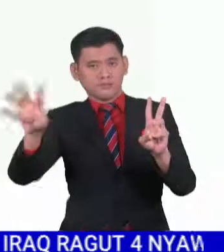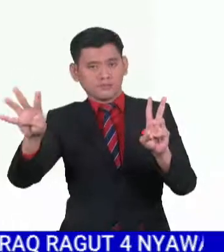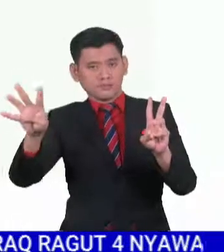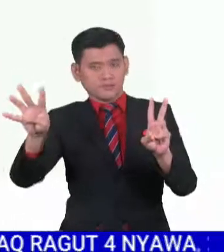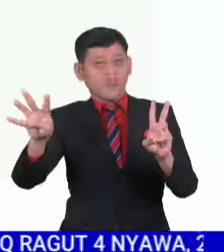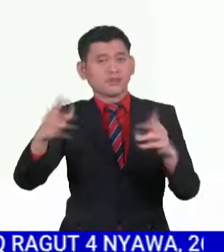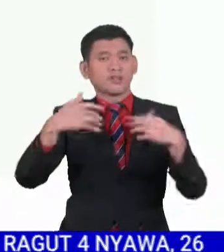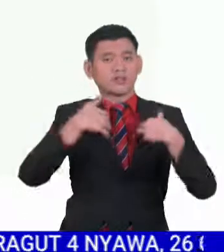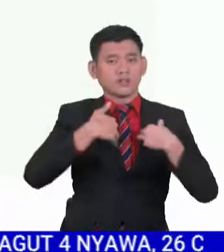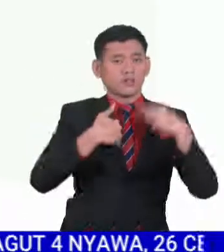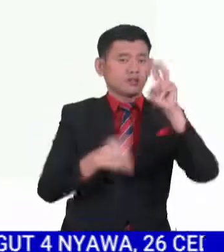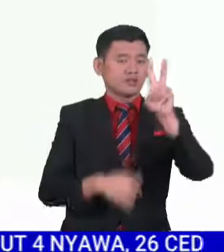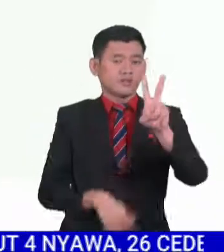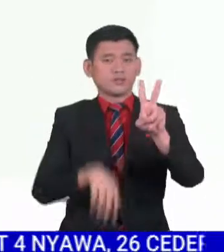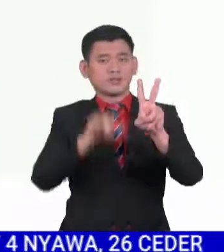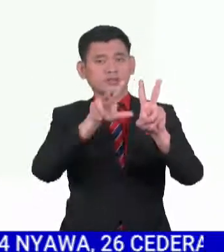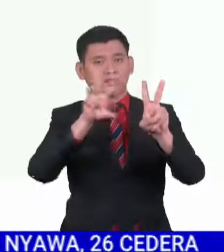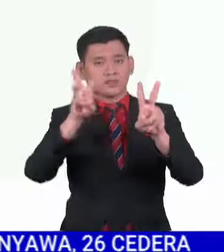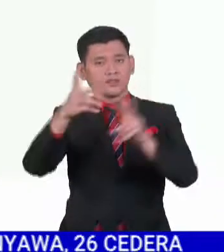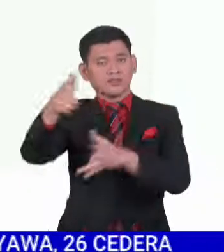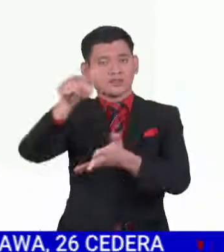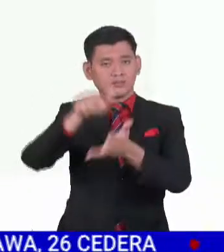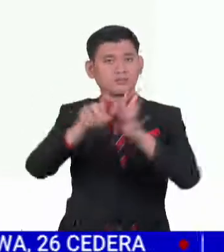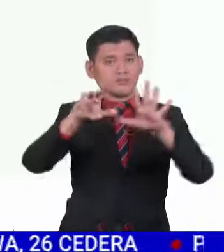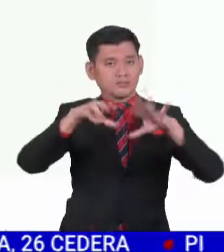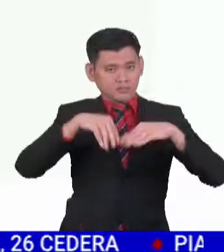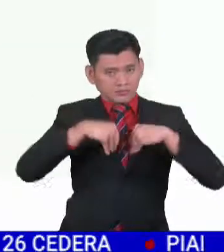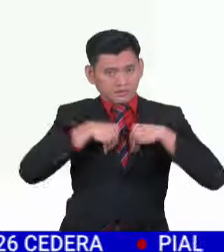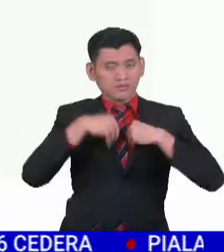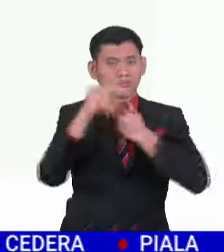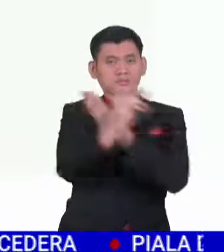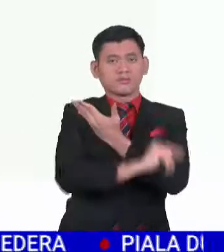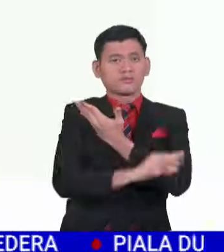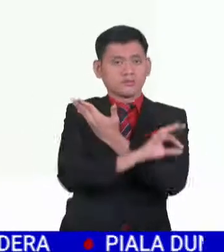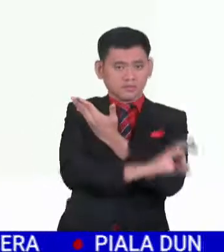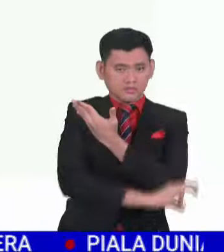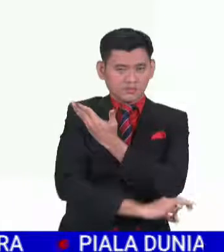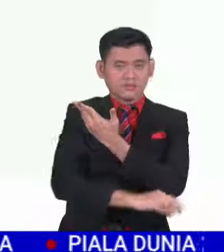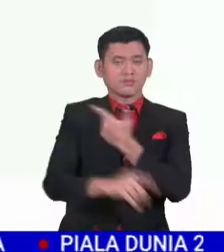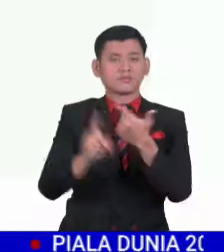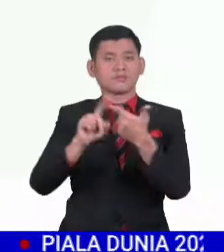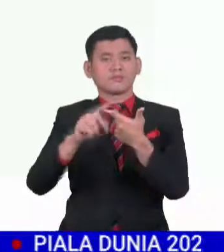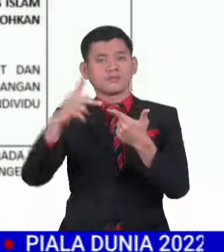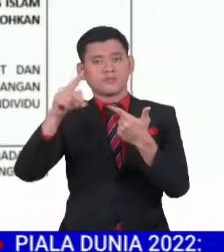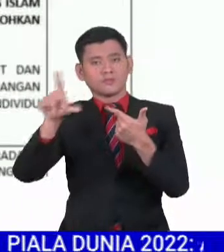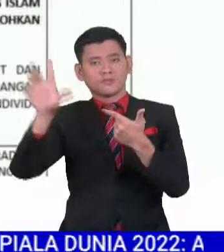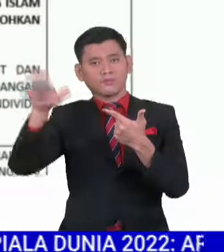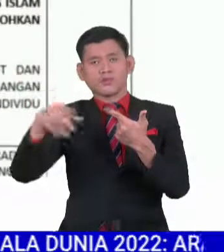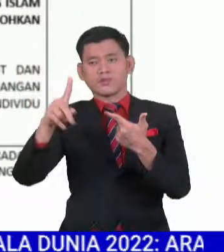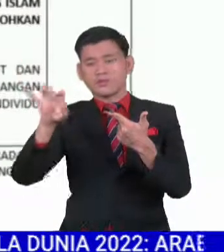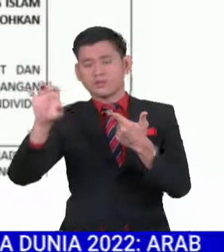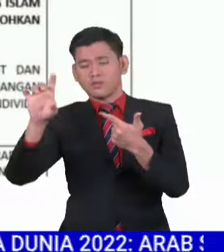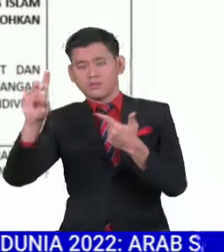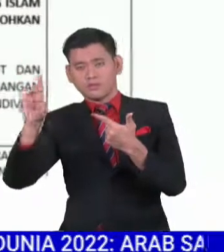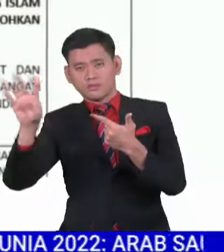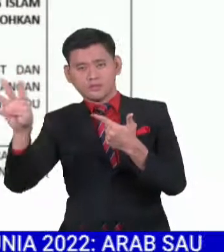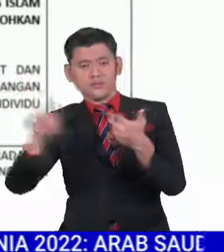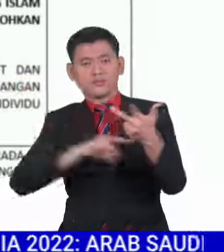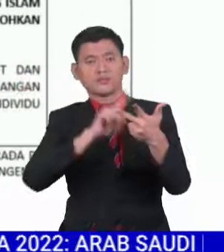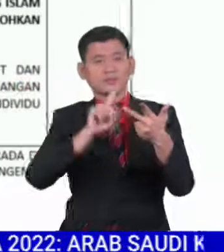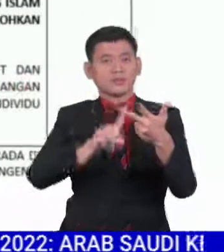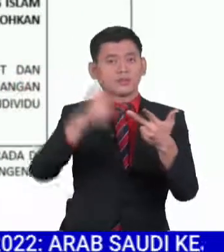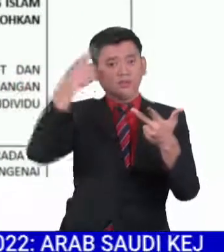Sebanyak 236 laporan pula diterima di Negeri Sembilan, Kuala Lumpur 224,